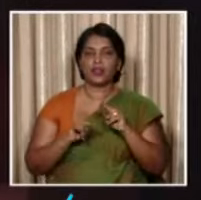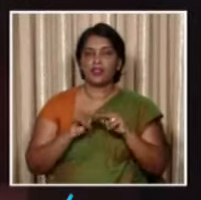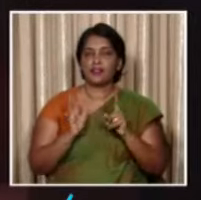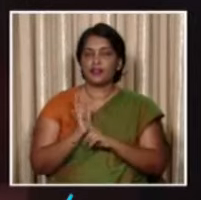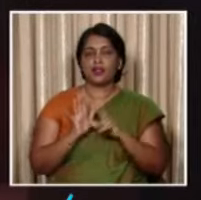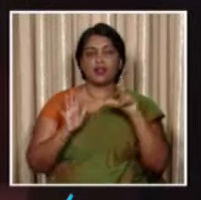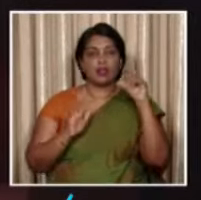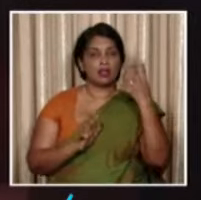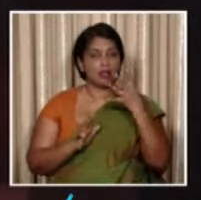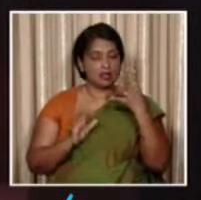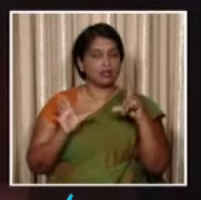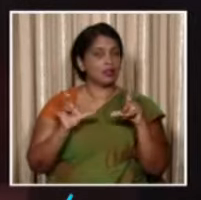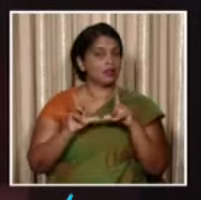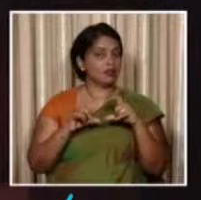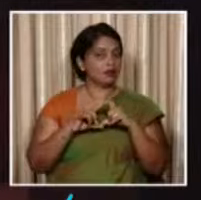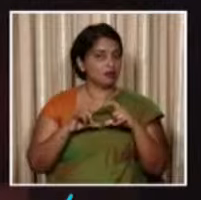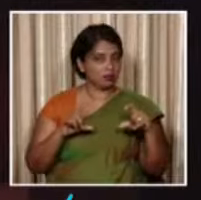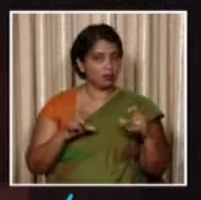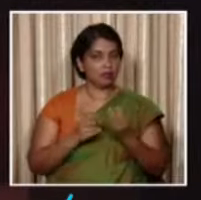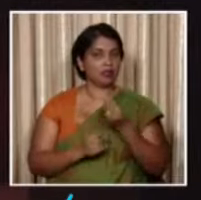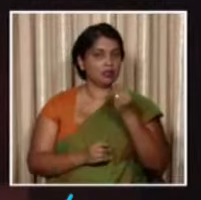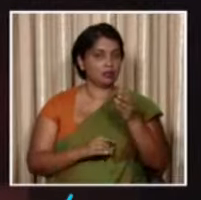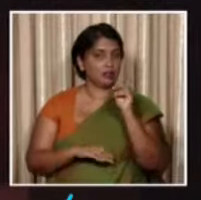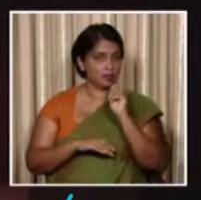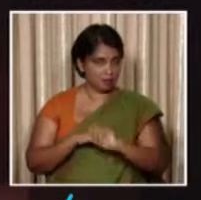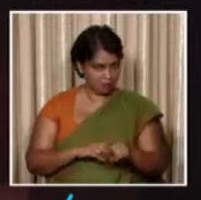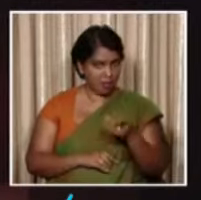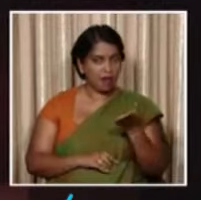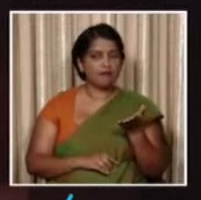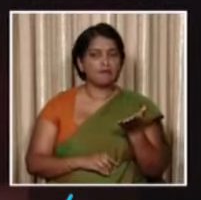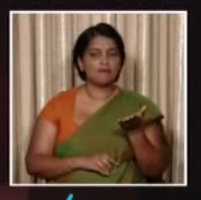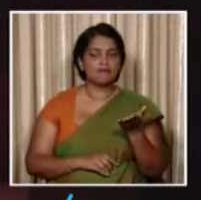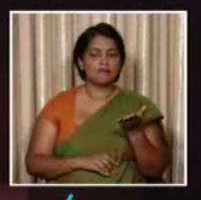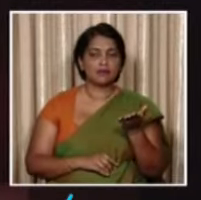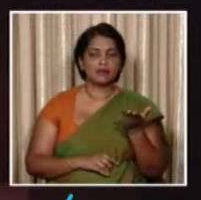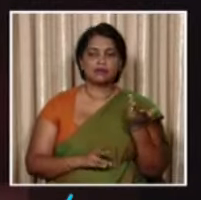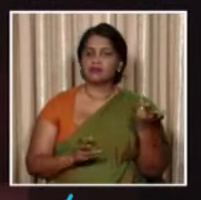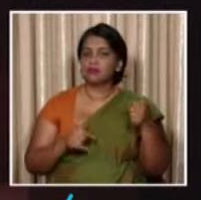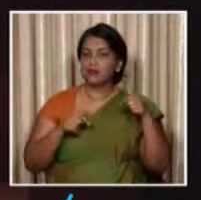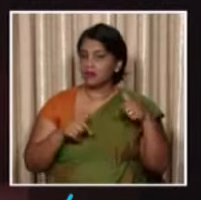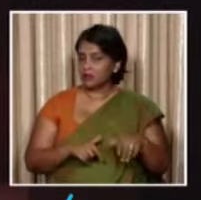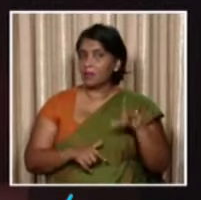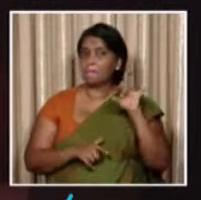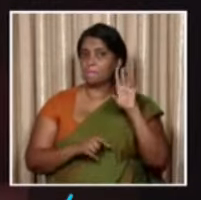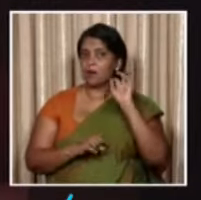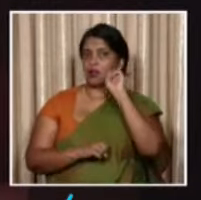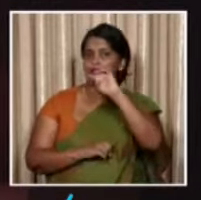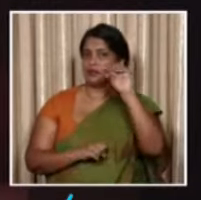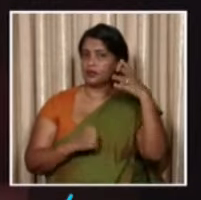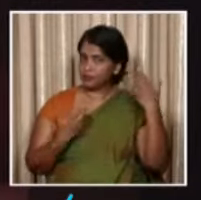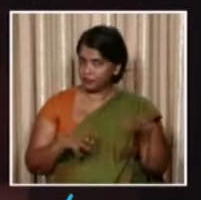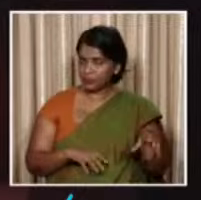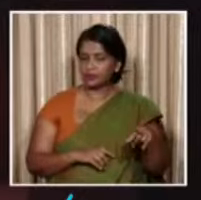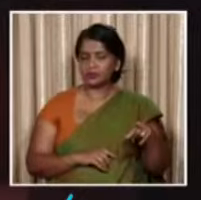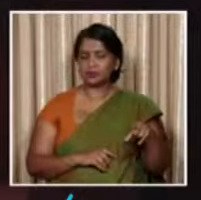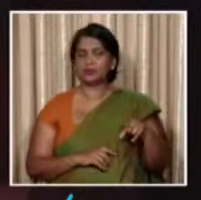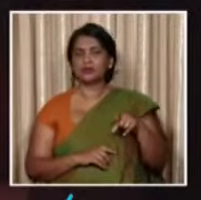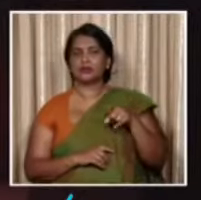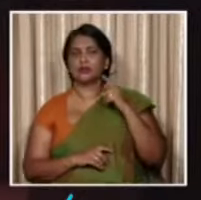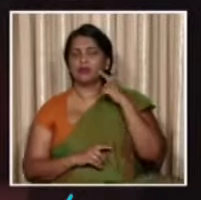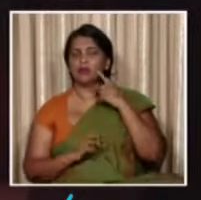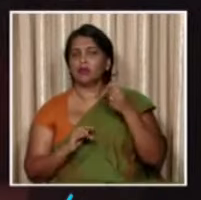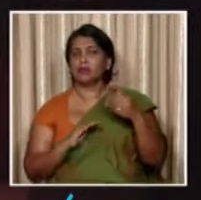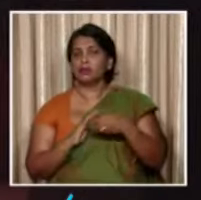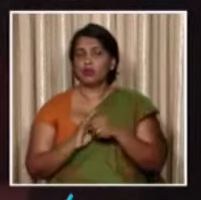FL4 බලපත්‍ර යටතේ දෙන්නට සැලැස්මක් තියෙනවද? ඒකෙන් දැනටමත් 15ක් දීලාද?